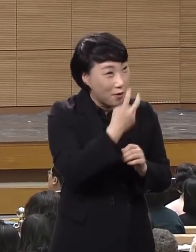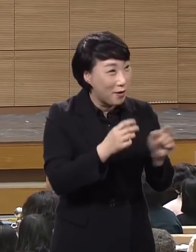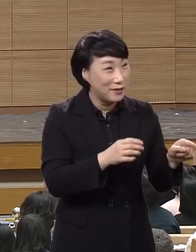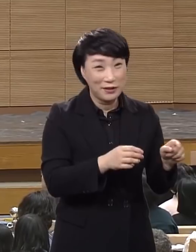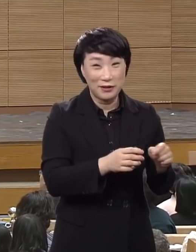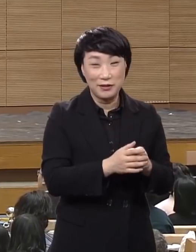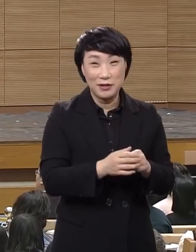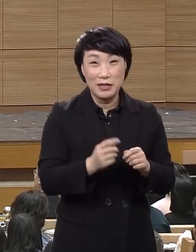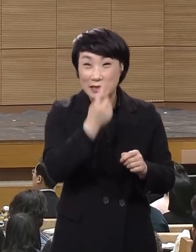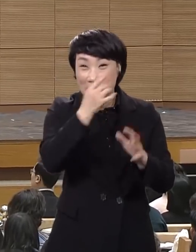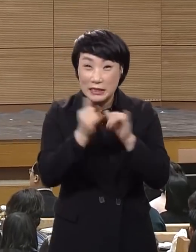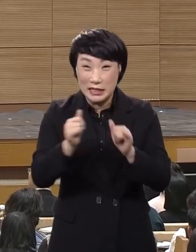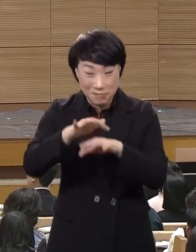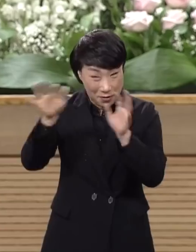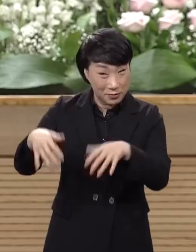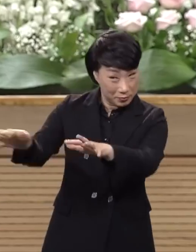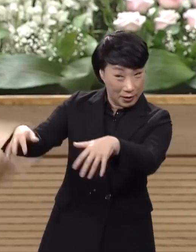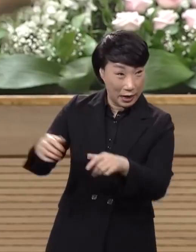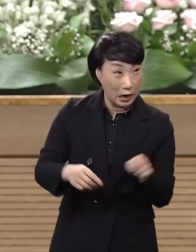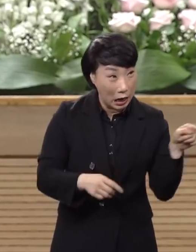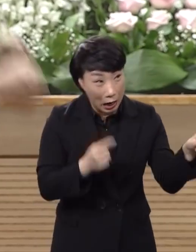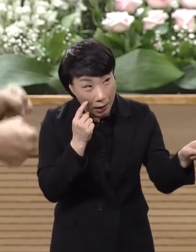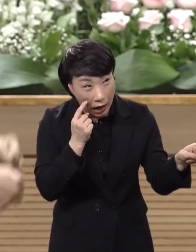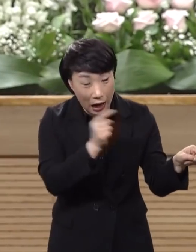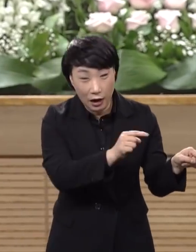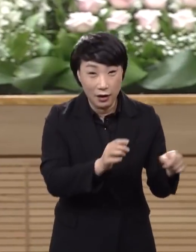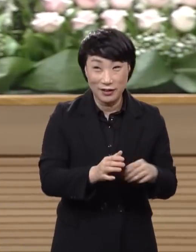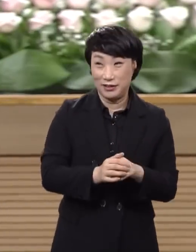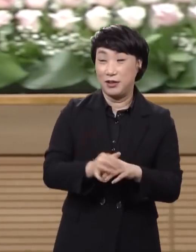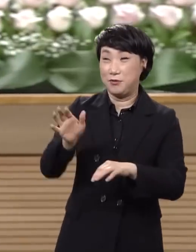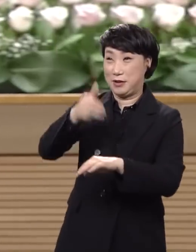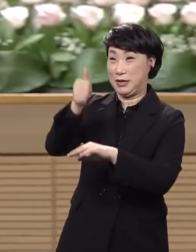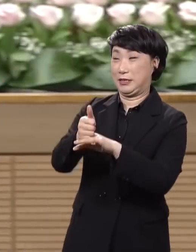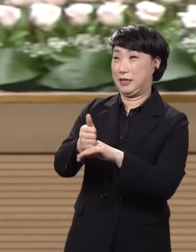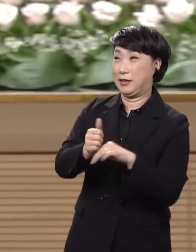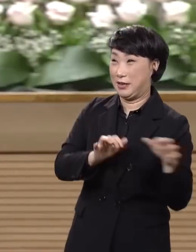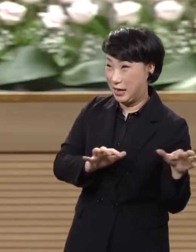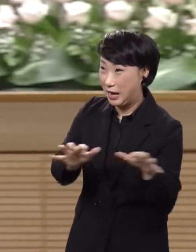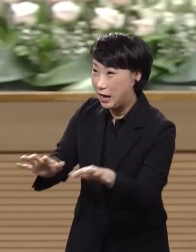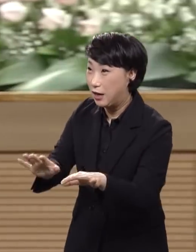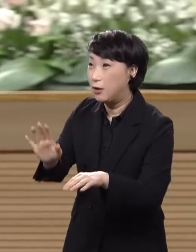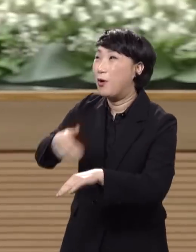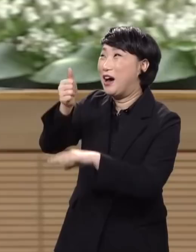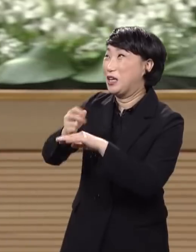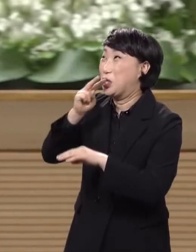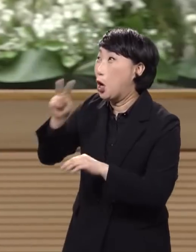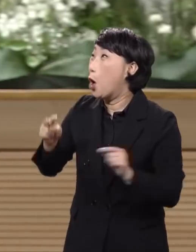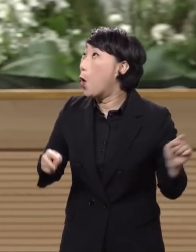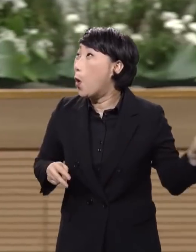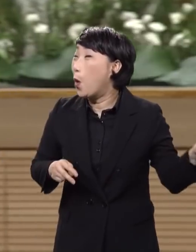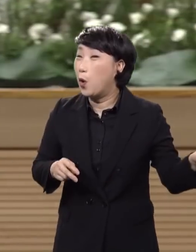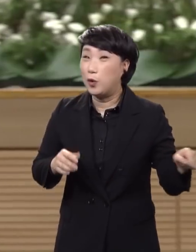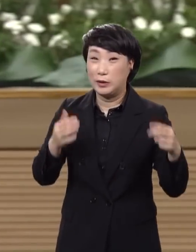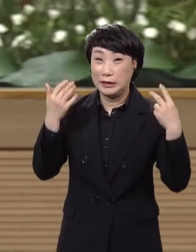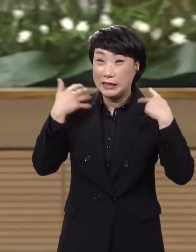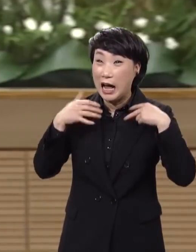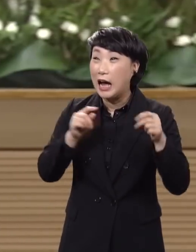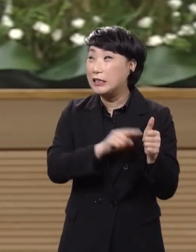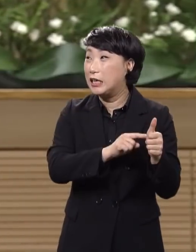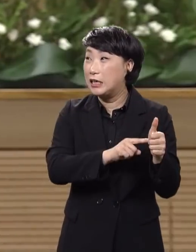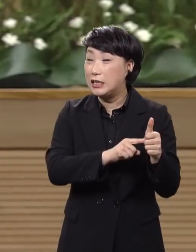많은 증인들을 총동원해놓고 왕에게로 갑니다. 왕이요, 다니엘이